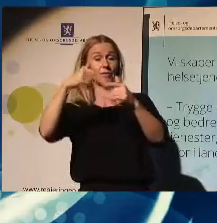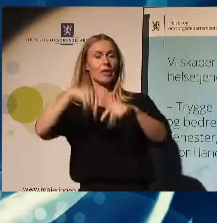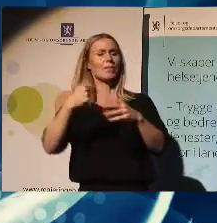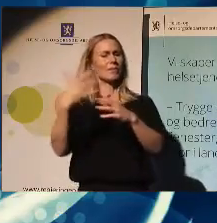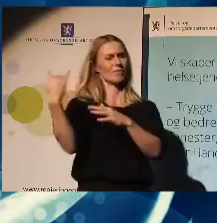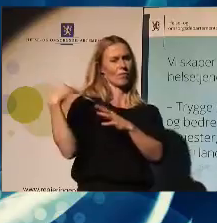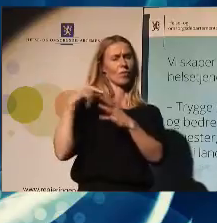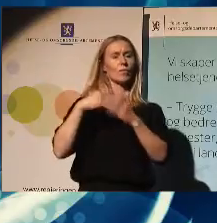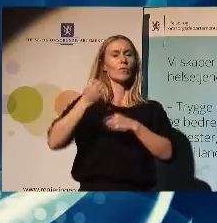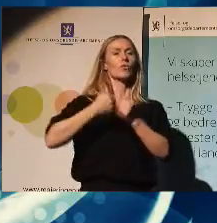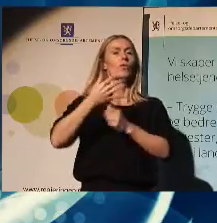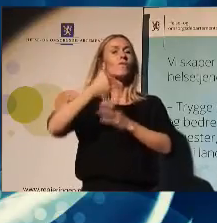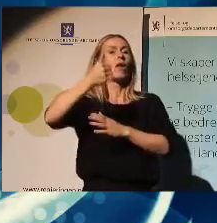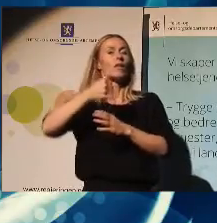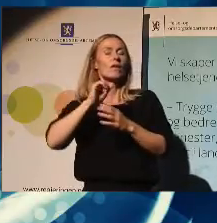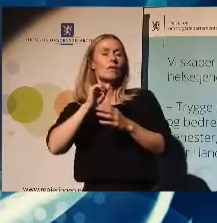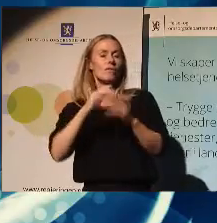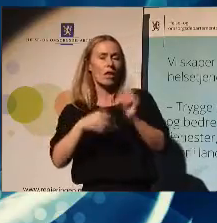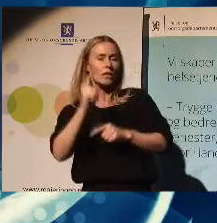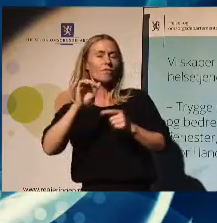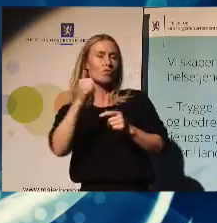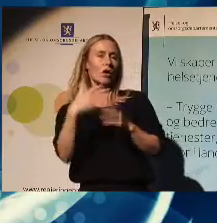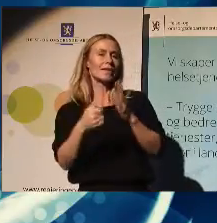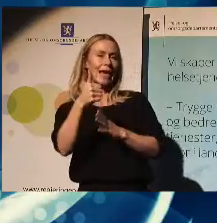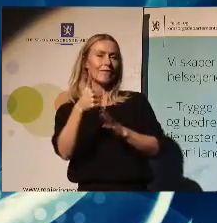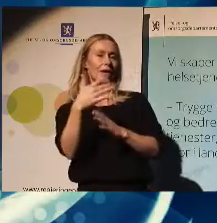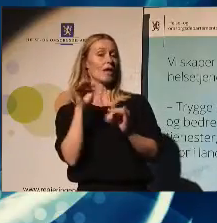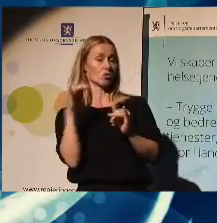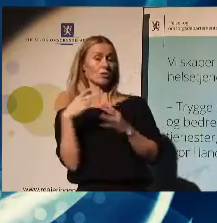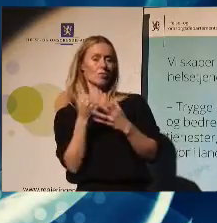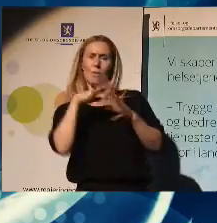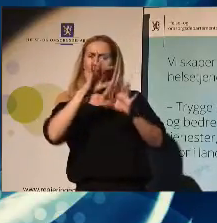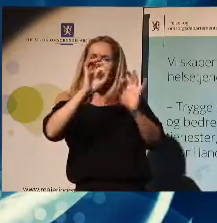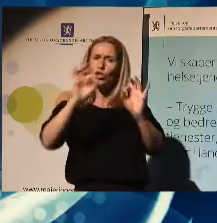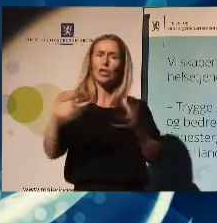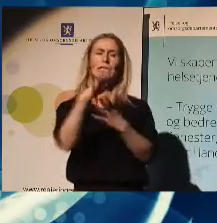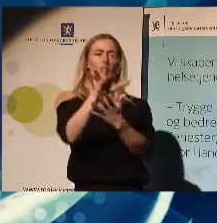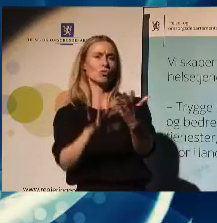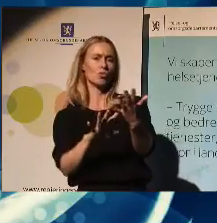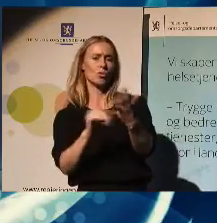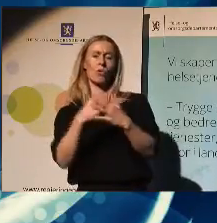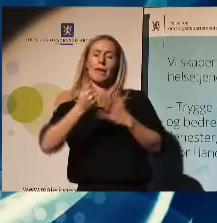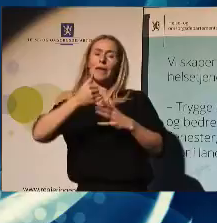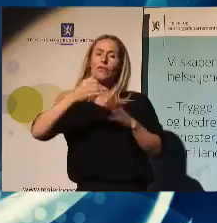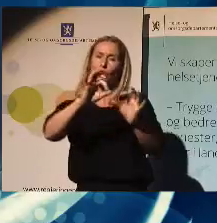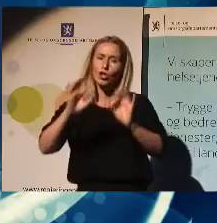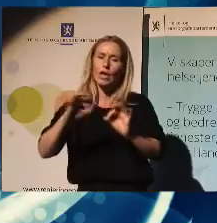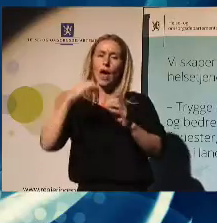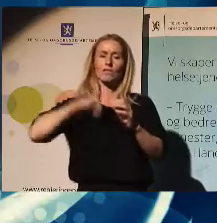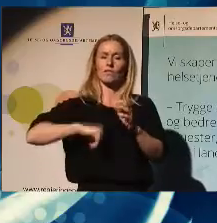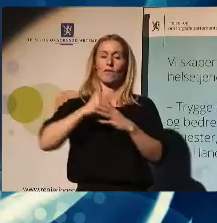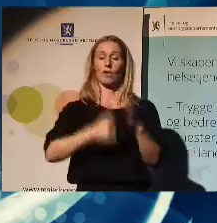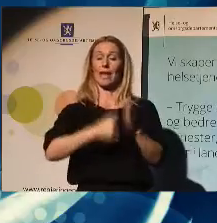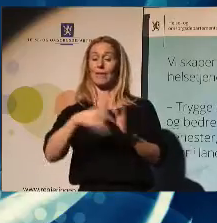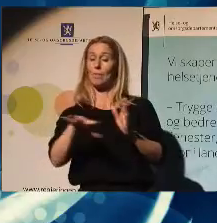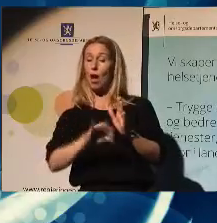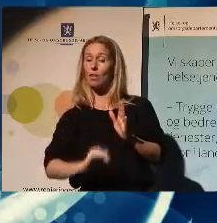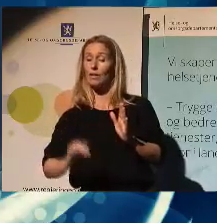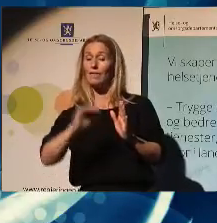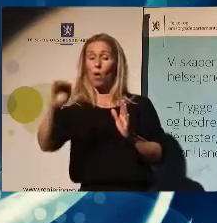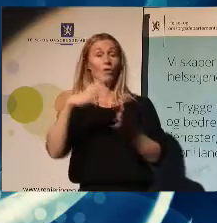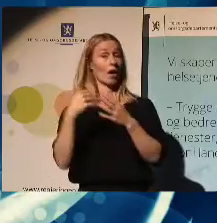hvordan ledelse i spesialisthelsetjenesten skulle være, med tydeligere struktur og med tydelig ansvar for lederne på alle nivå. Og det har vi liksom fulgt opp siden også.